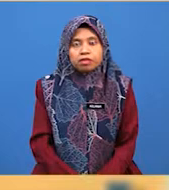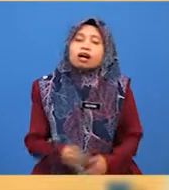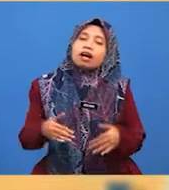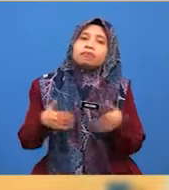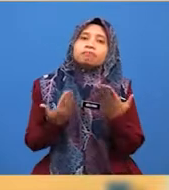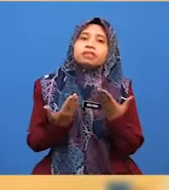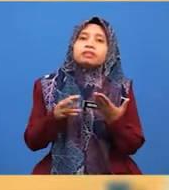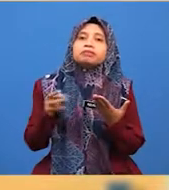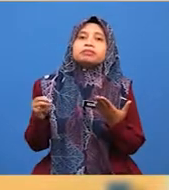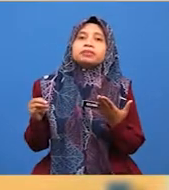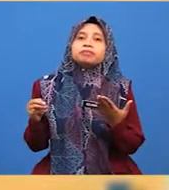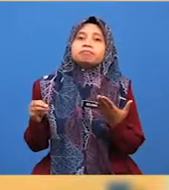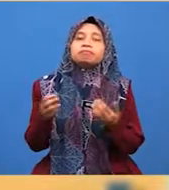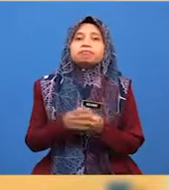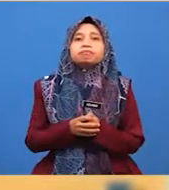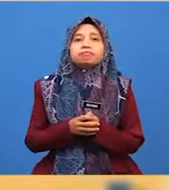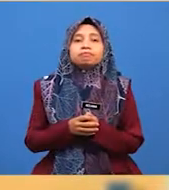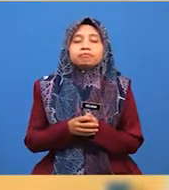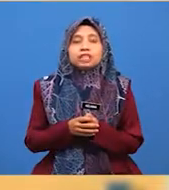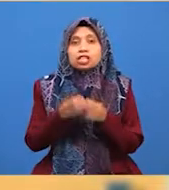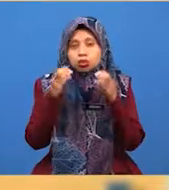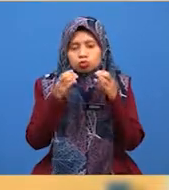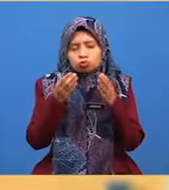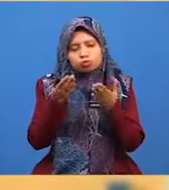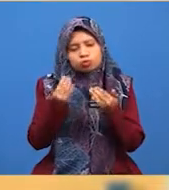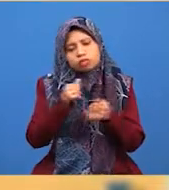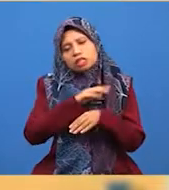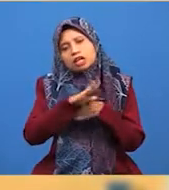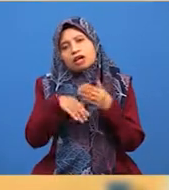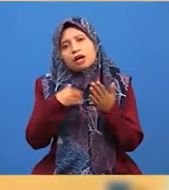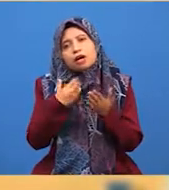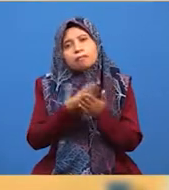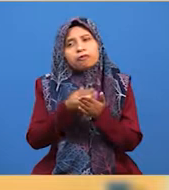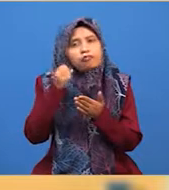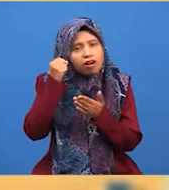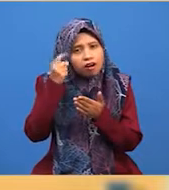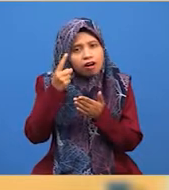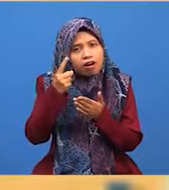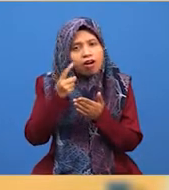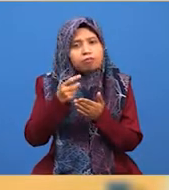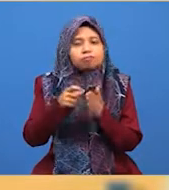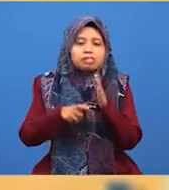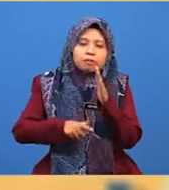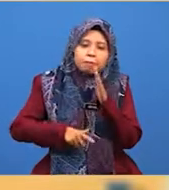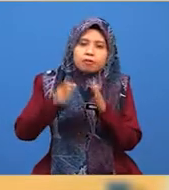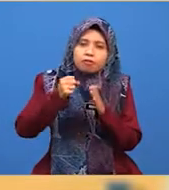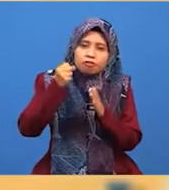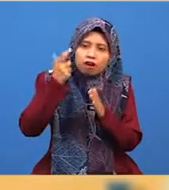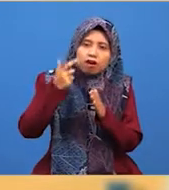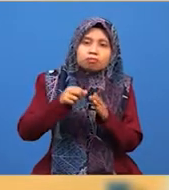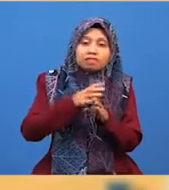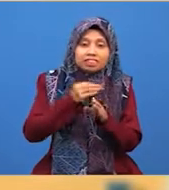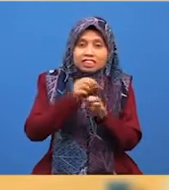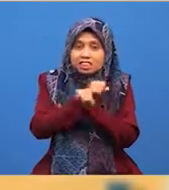Bagaimana murid-murid sekalian? Cikgu berharap kamu dapat faham dengan lebih jelas lagi